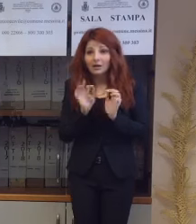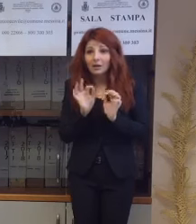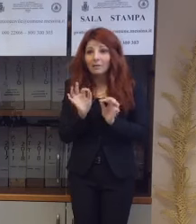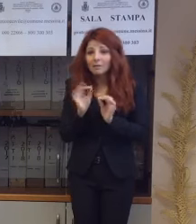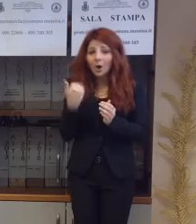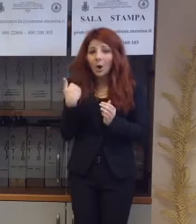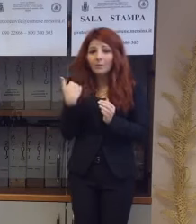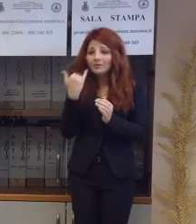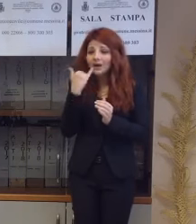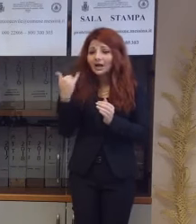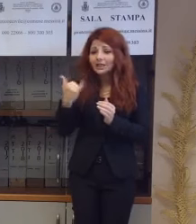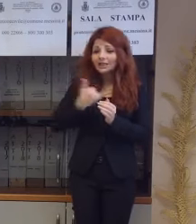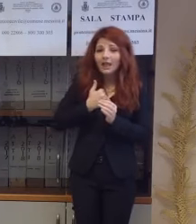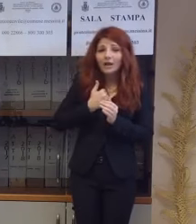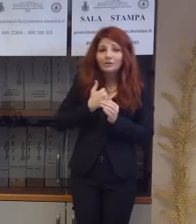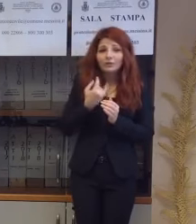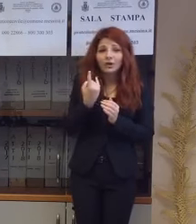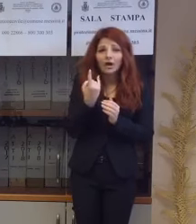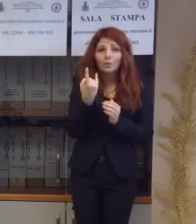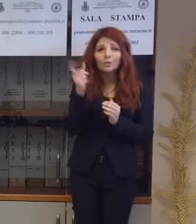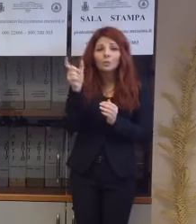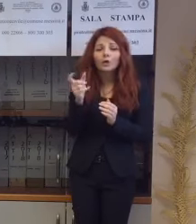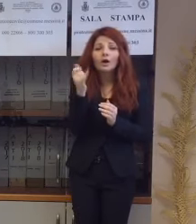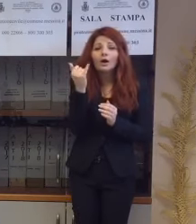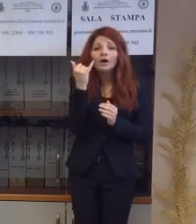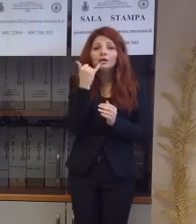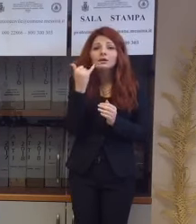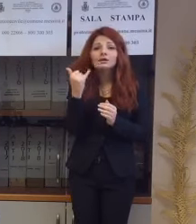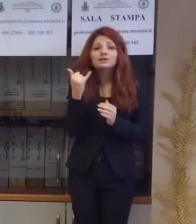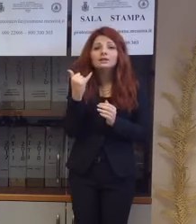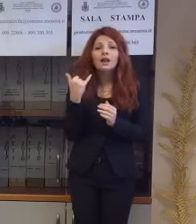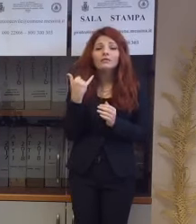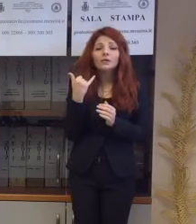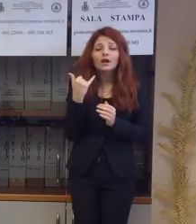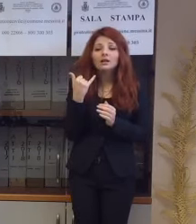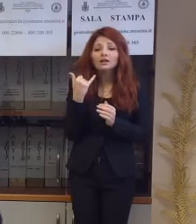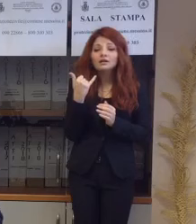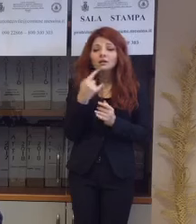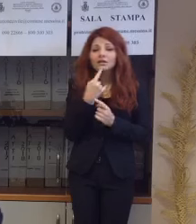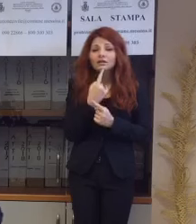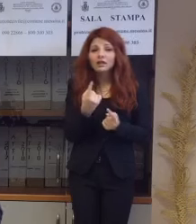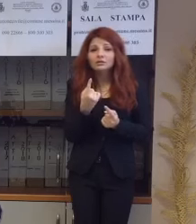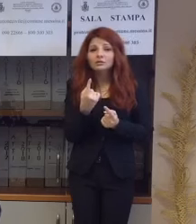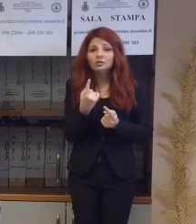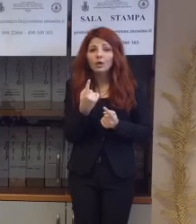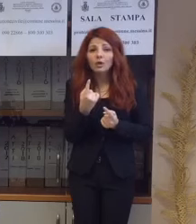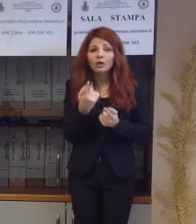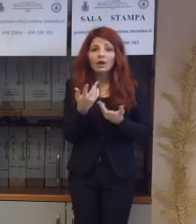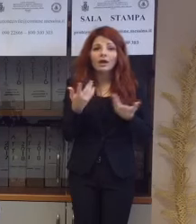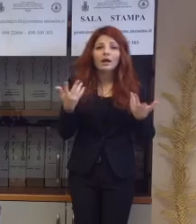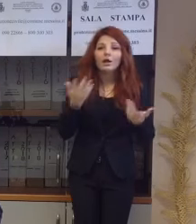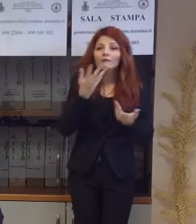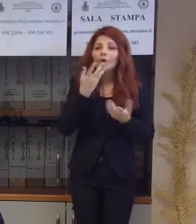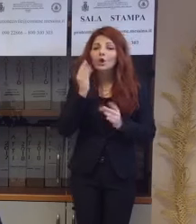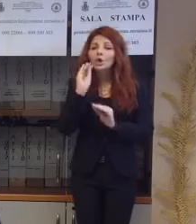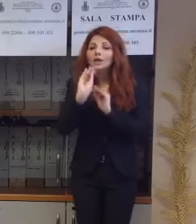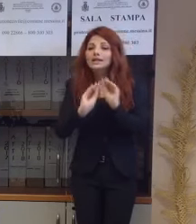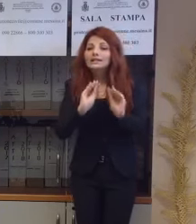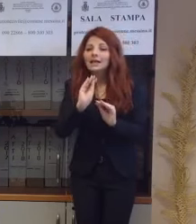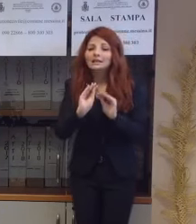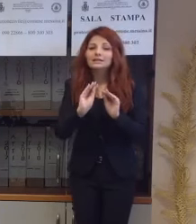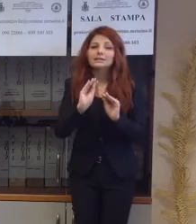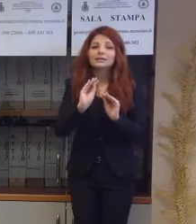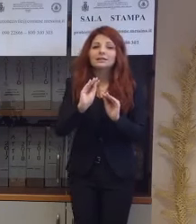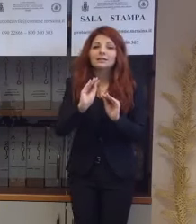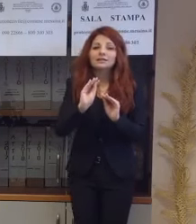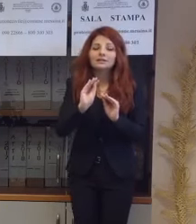poco fa dove uno candidamente diceva che comunque voleva richiedere